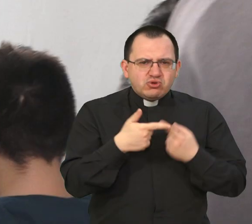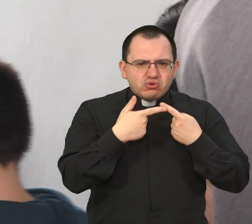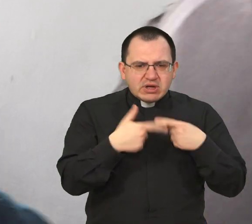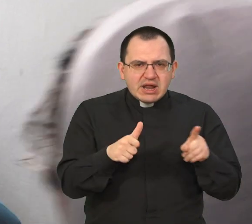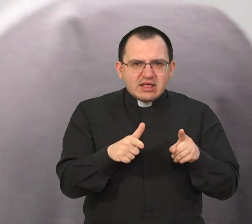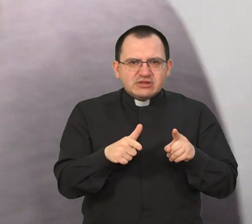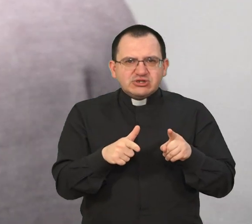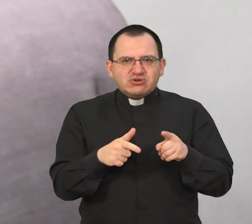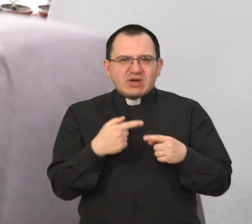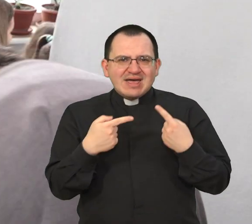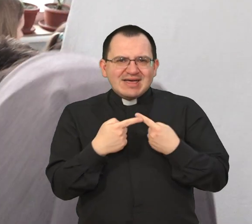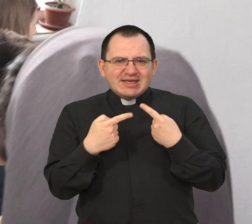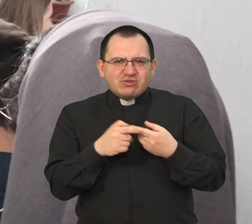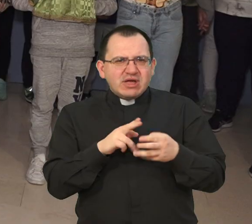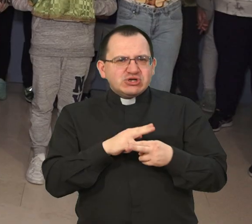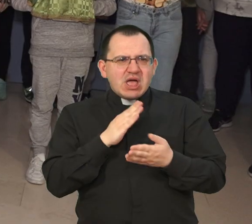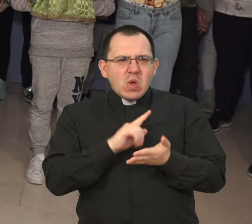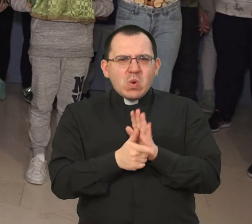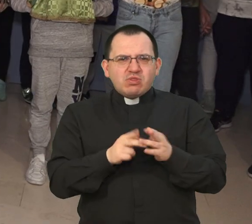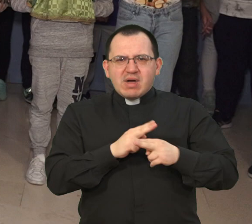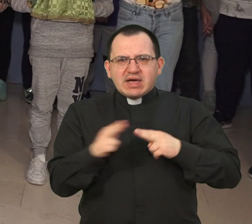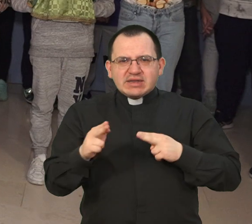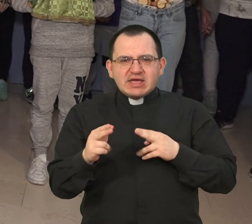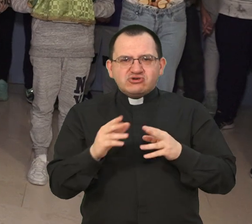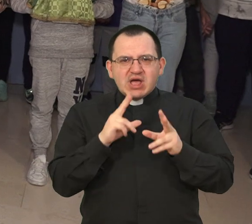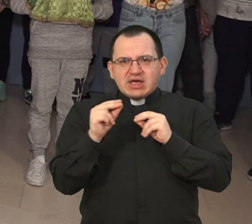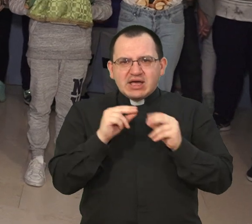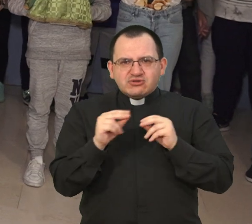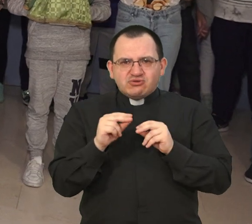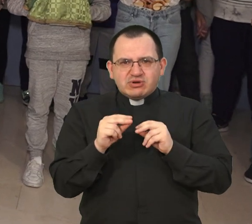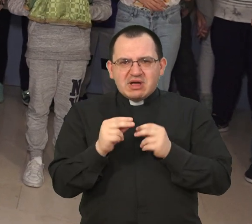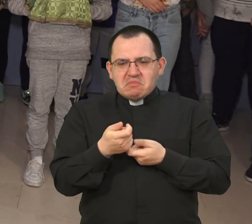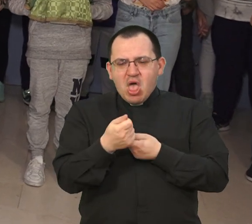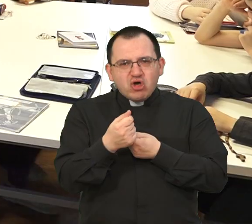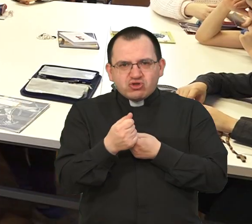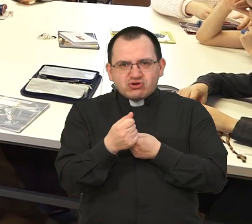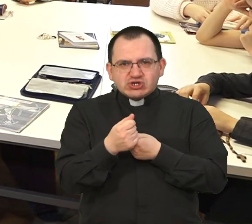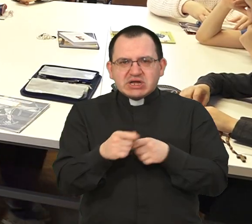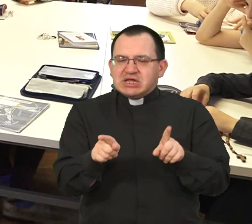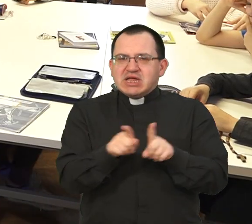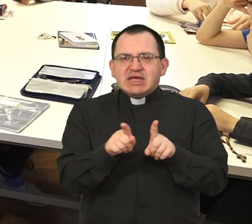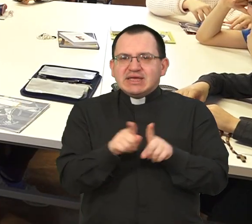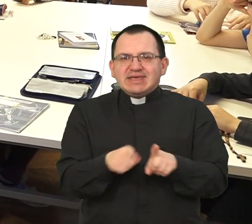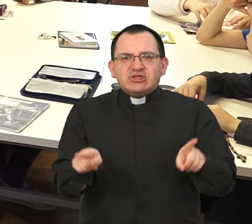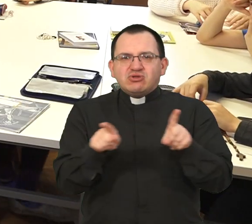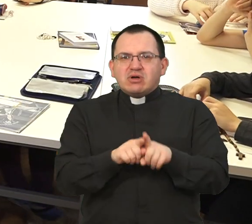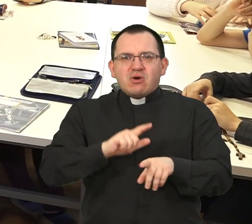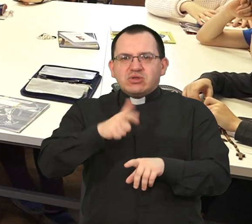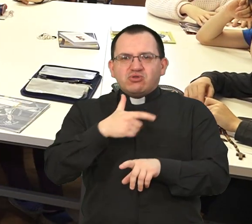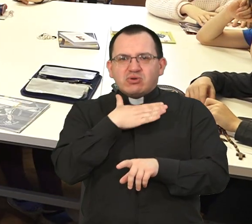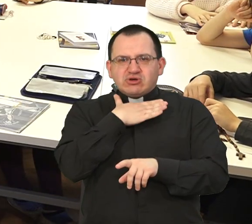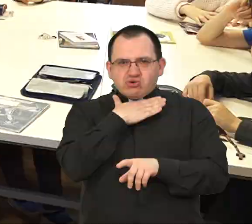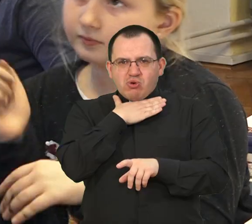drugačijega. Konflikti se rješavaju odmah, razgovorima. Troškovi školovanja djece u katoličkoj osnovnoj školi Svete